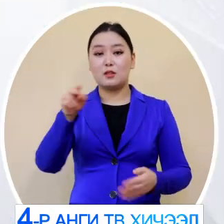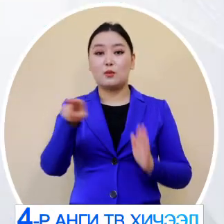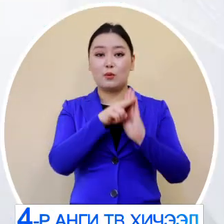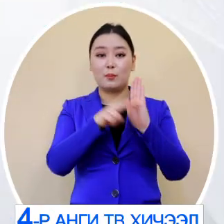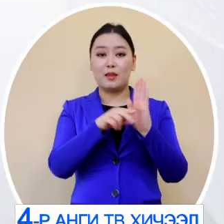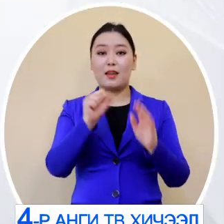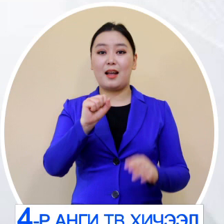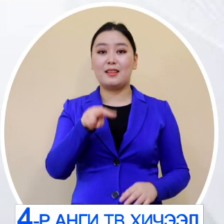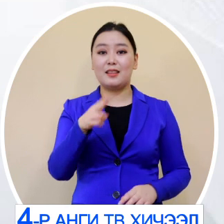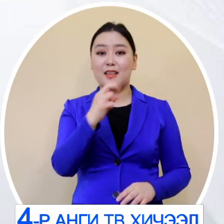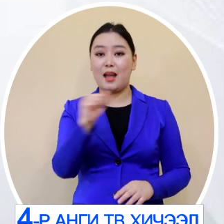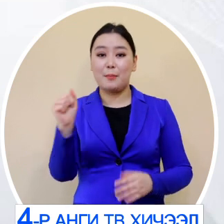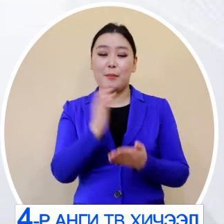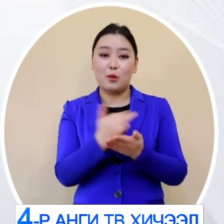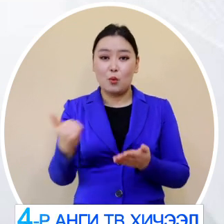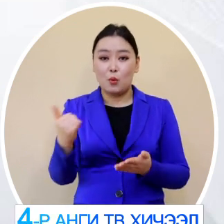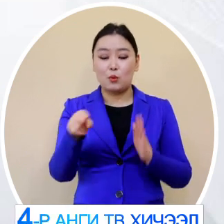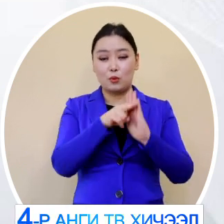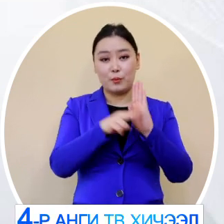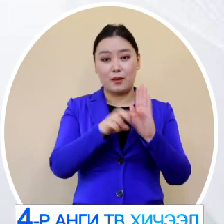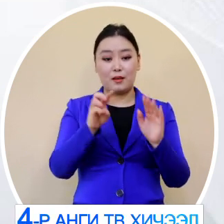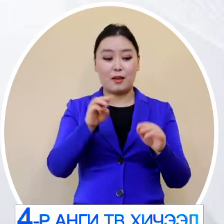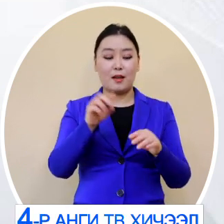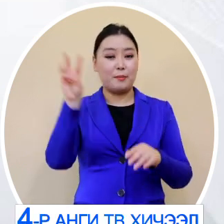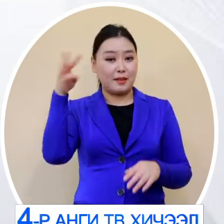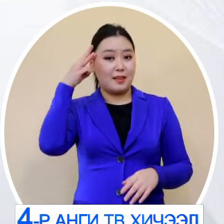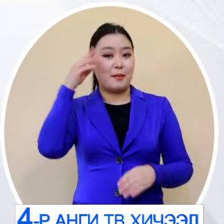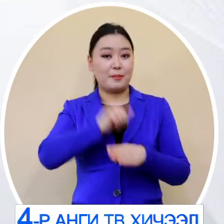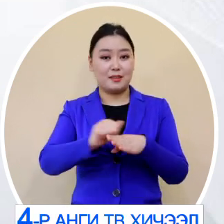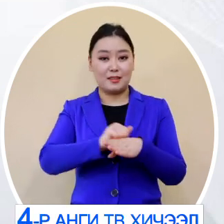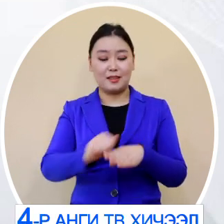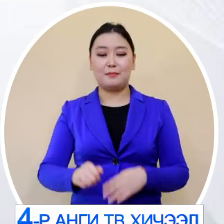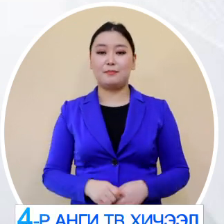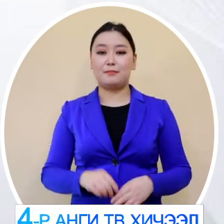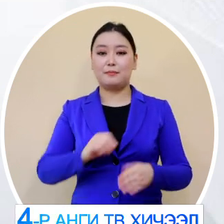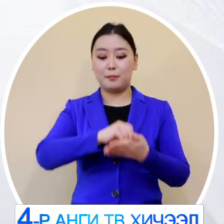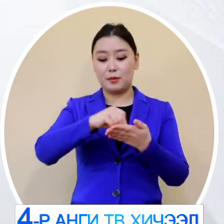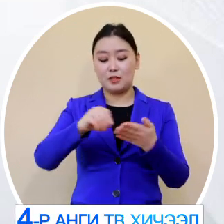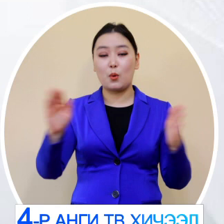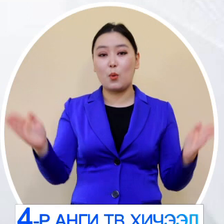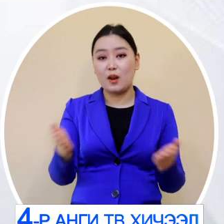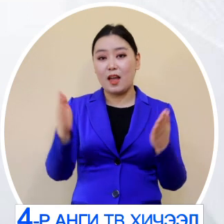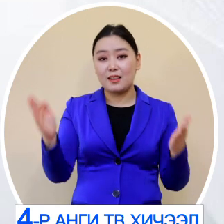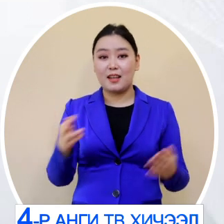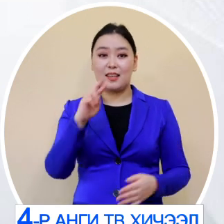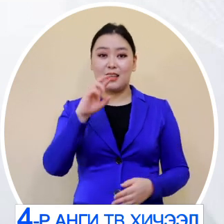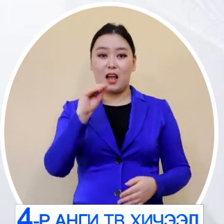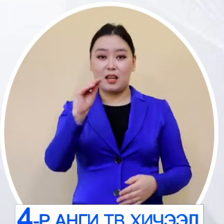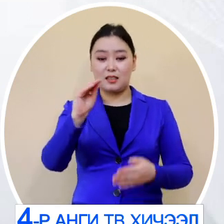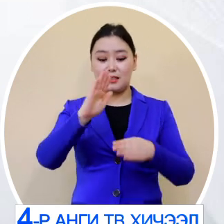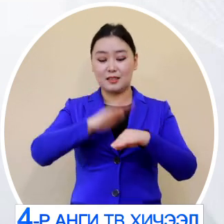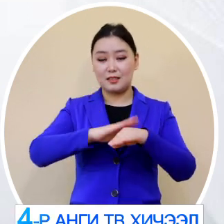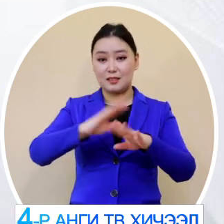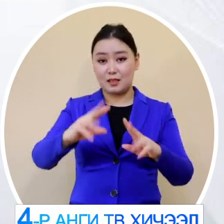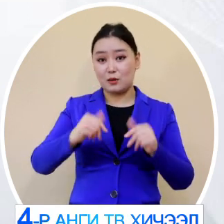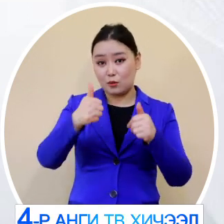алдааг нь засаж, дүрмийн мэдлэгээ баттахна. За мөн бичсэн уриалгаа хэрхэн яаж засан